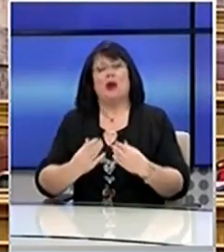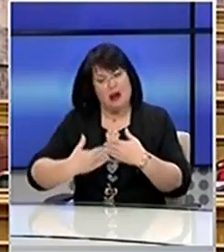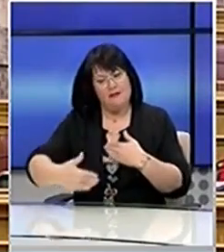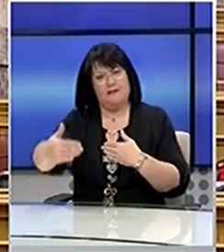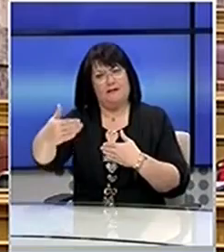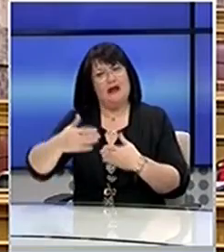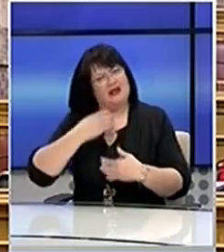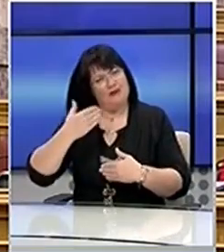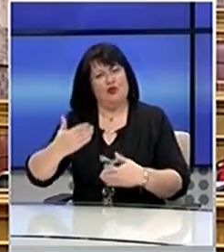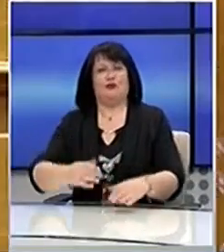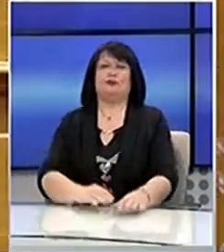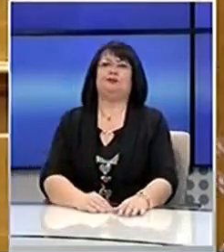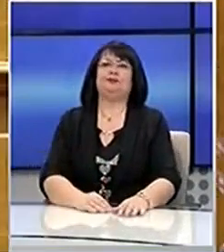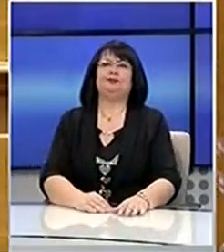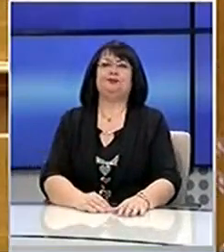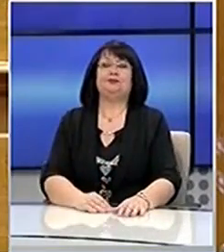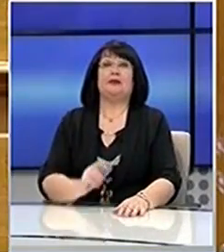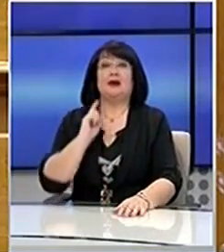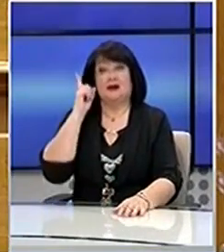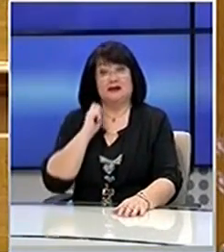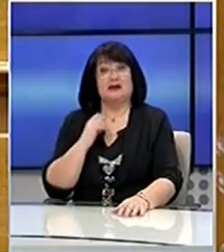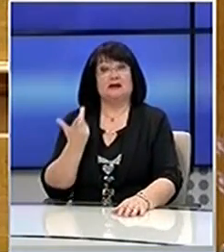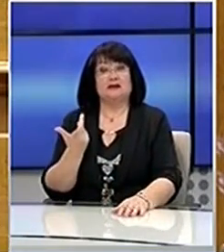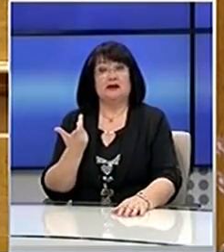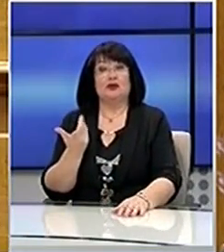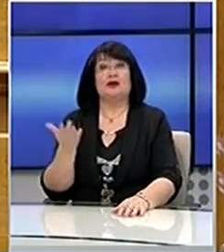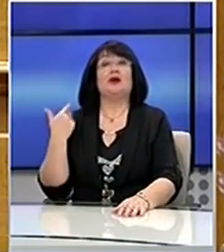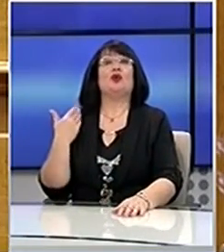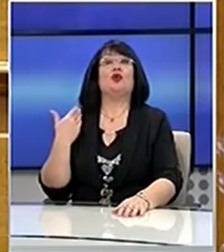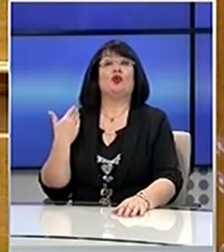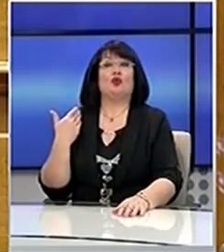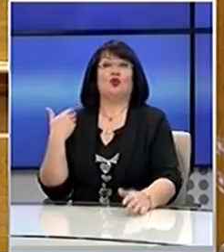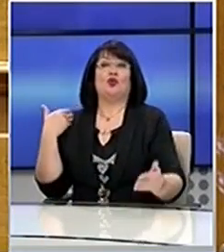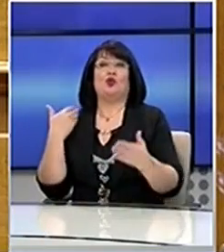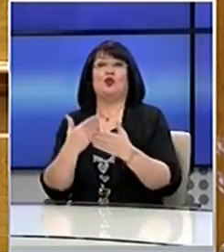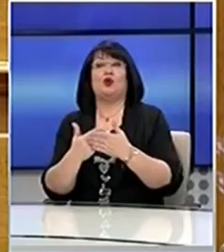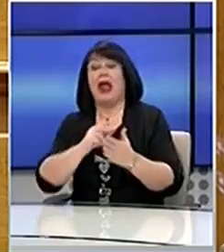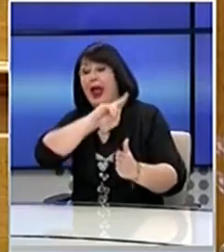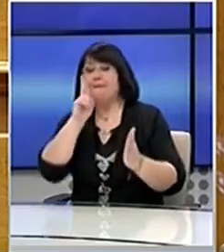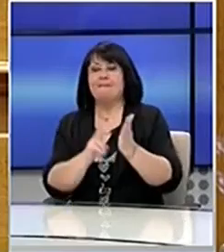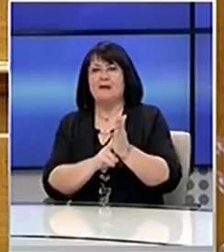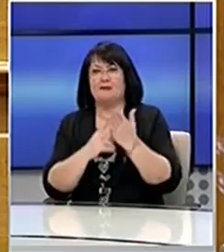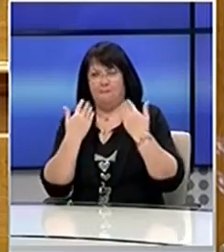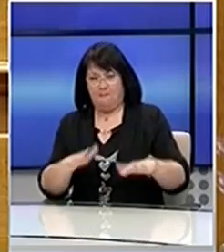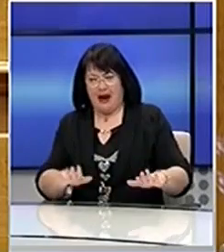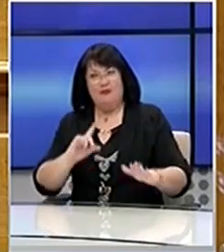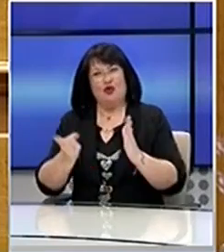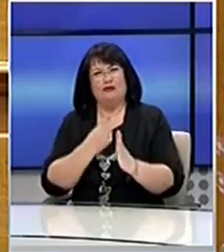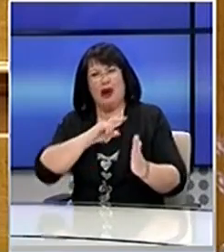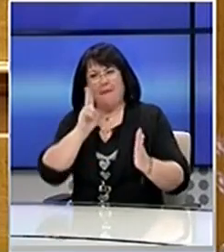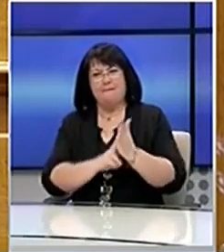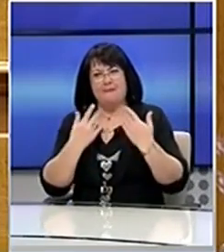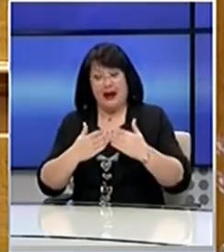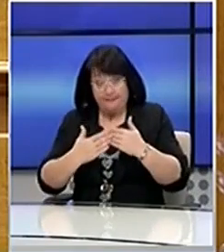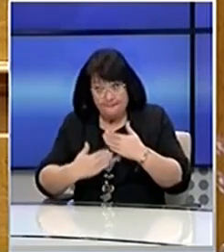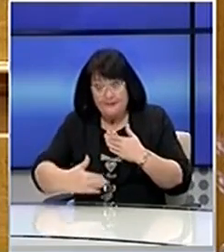εξής. Γνωρίζετε όμως ότι από το τέλος του πρώτου απαγορευτικού, ο στόχος